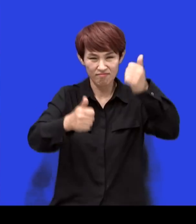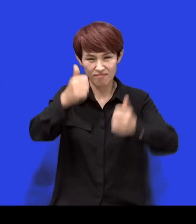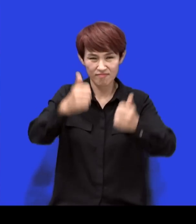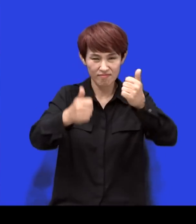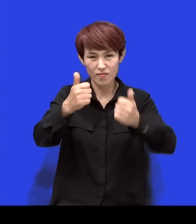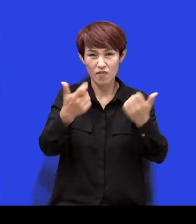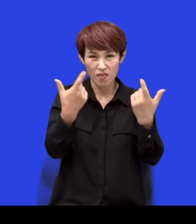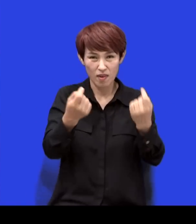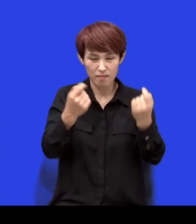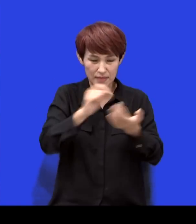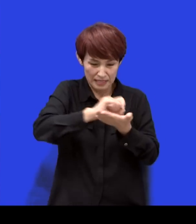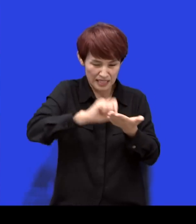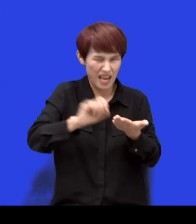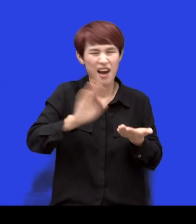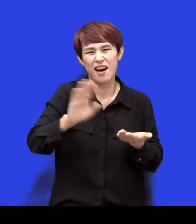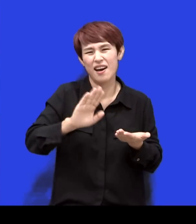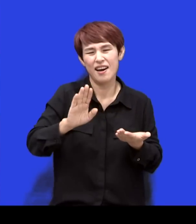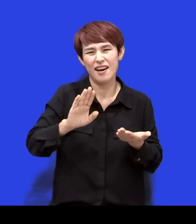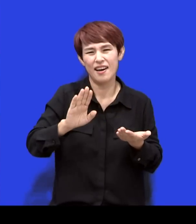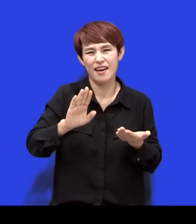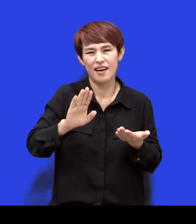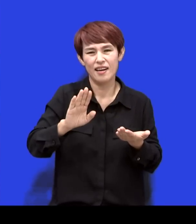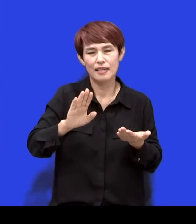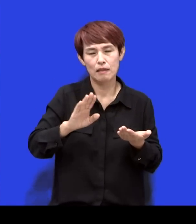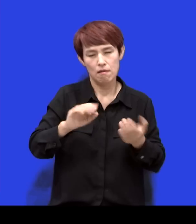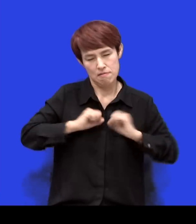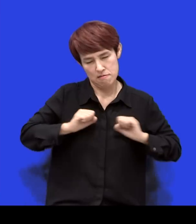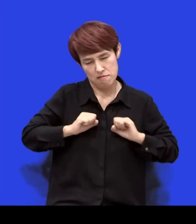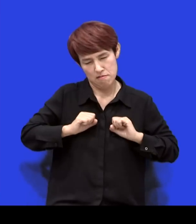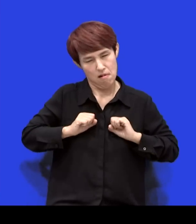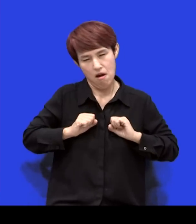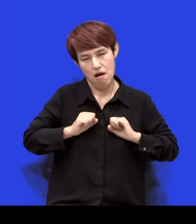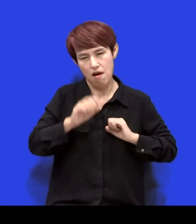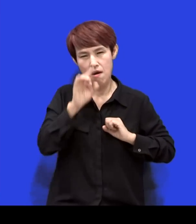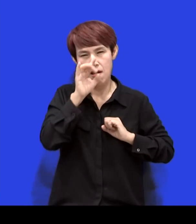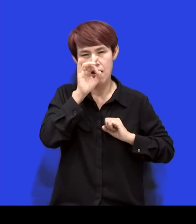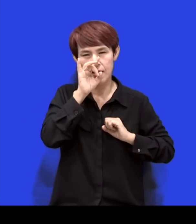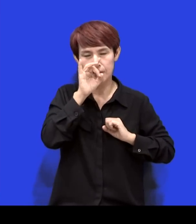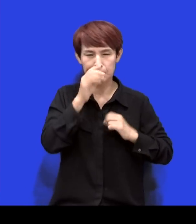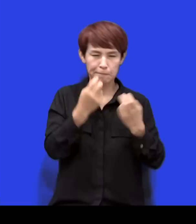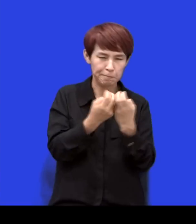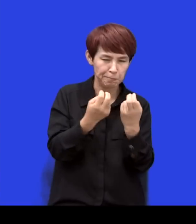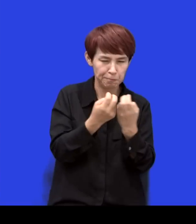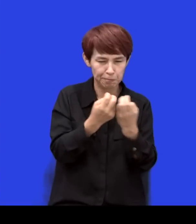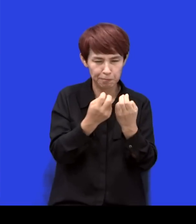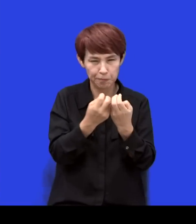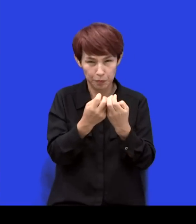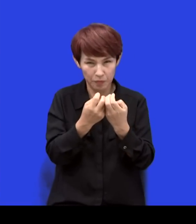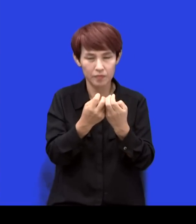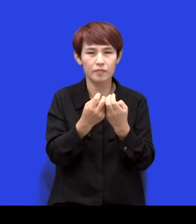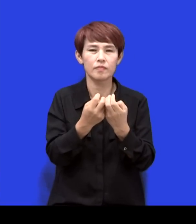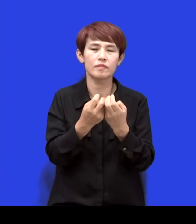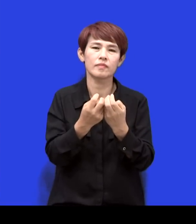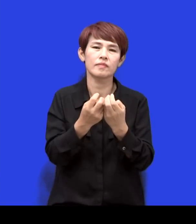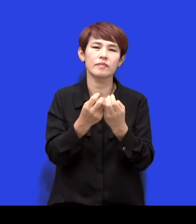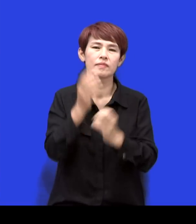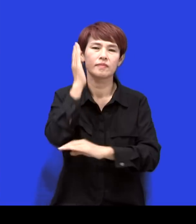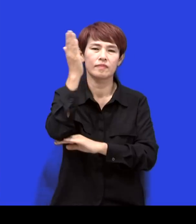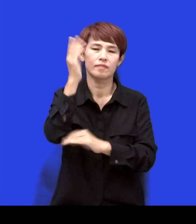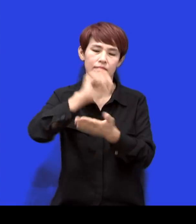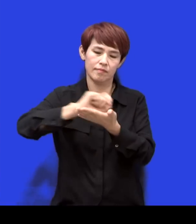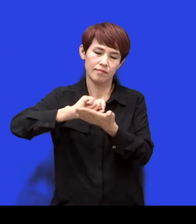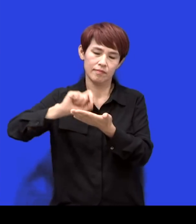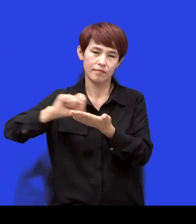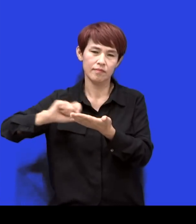않잖아요. 그렇죠. 근데 이제 저는 그렇게 썼는데도 잘 안 돼서 이제 여러 가지 방법을 모색하다가 이제 소설을 쓰게 된 거고